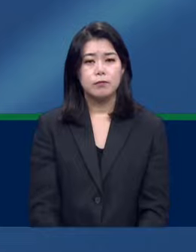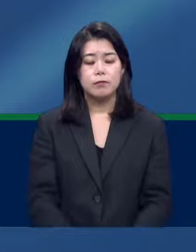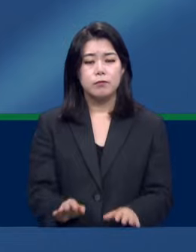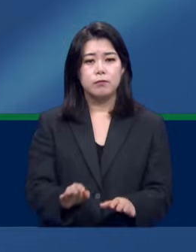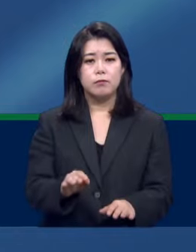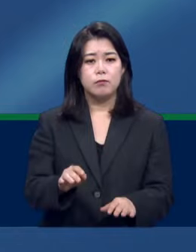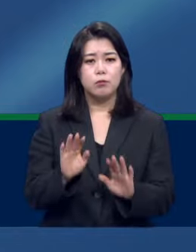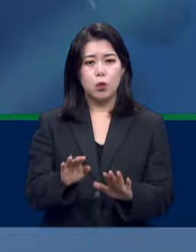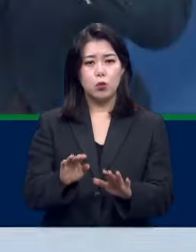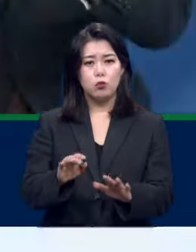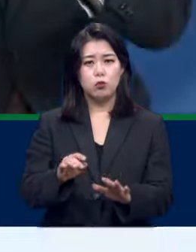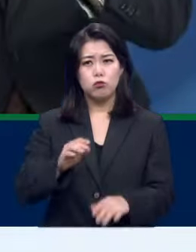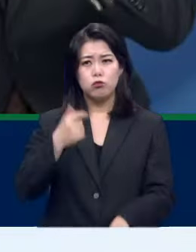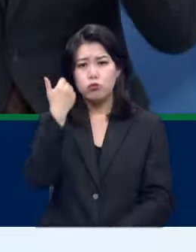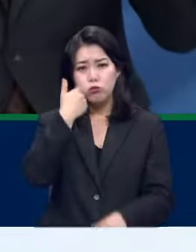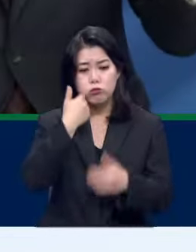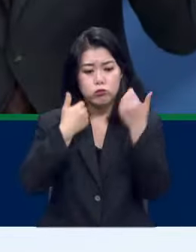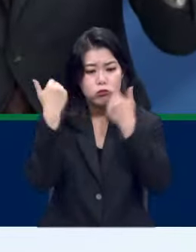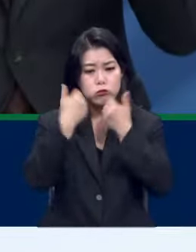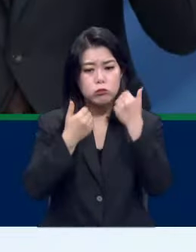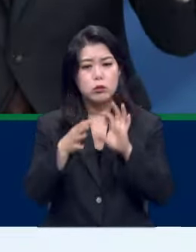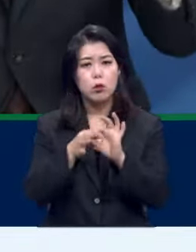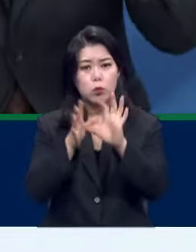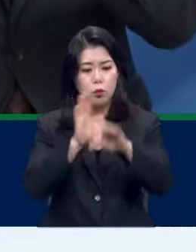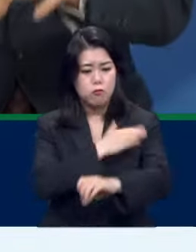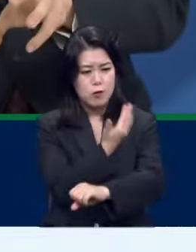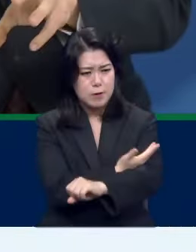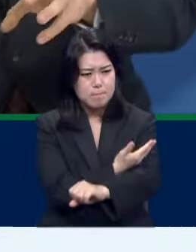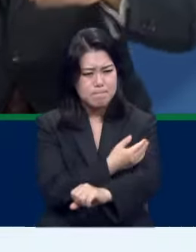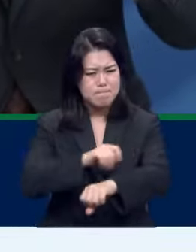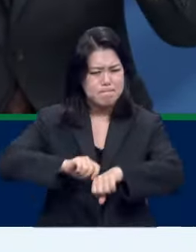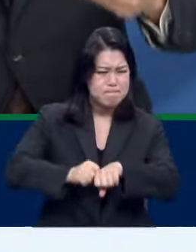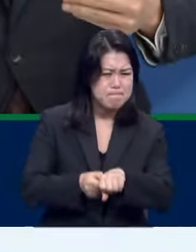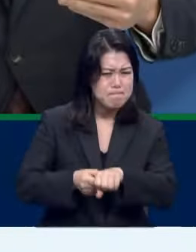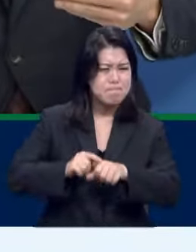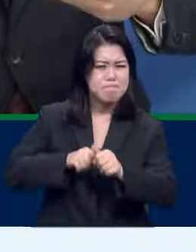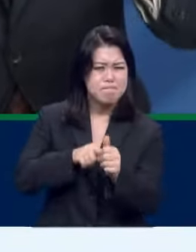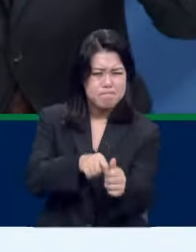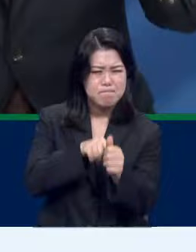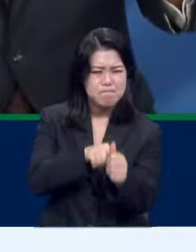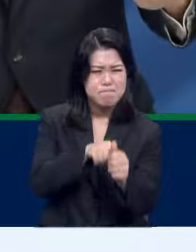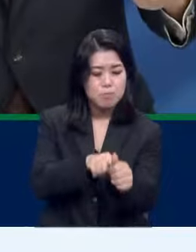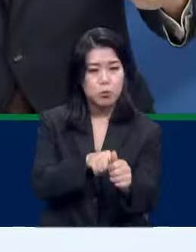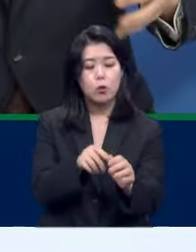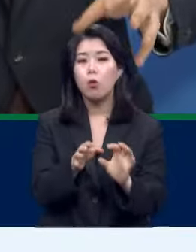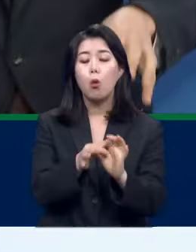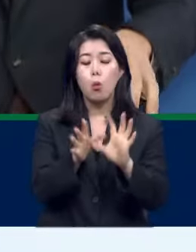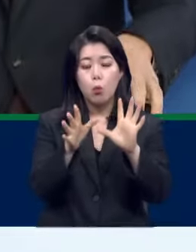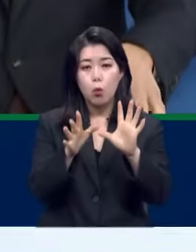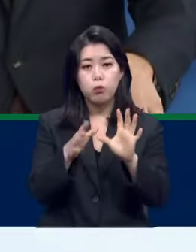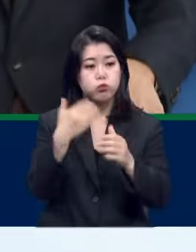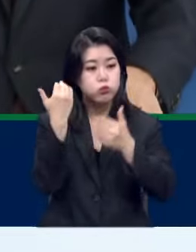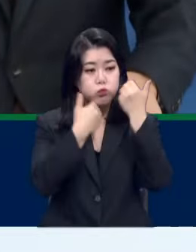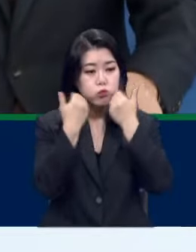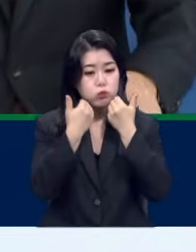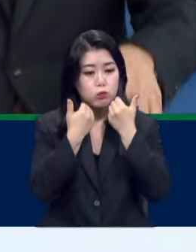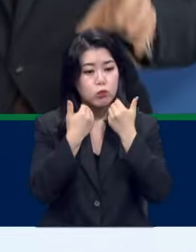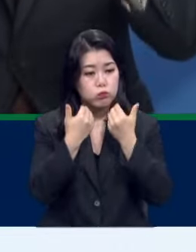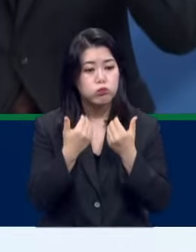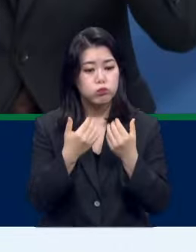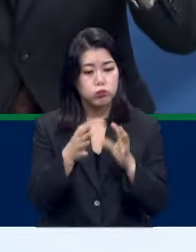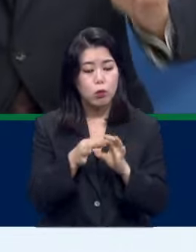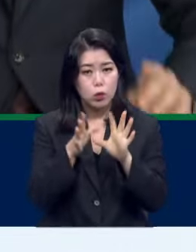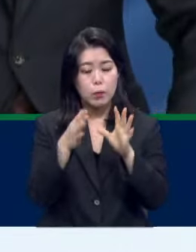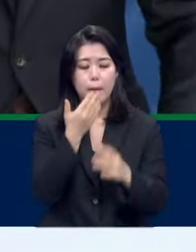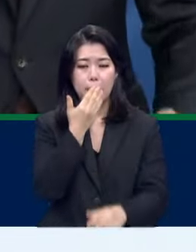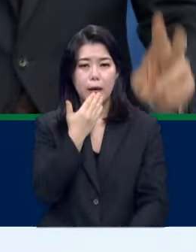강압 이나 강압이 아니었다면 권력 건이나 권력에 의한 강압이 아니었고이 사람 어떠니 정도의 의견 개진이 하면 이것은 불법적 요소가 없다라는